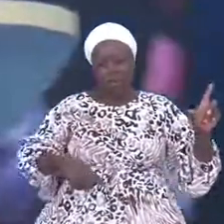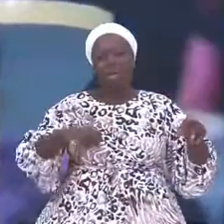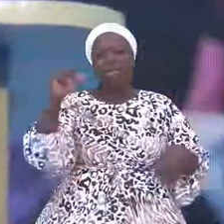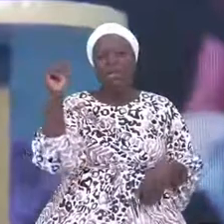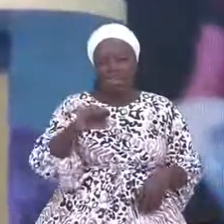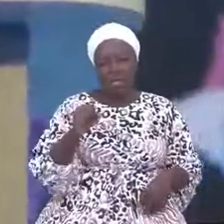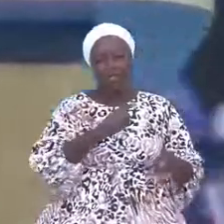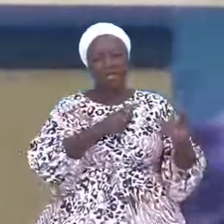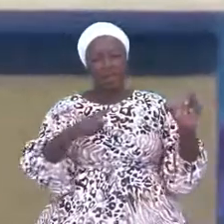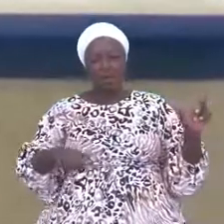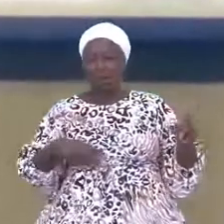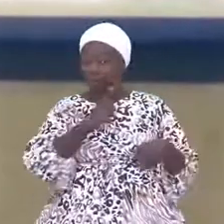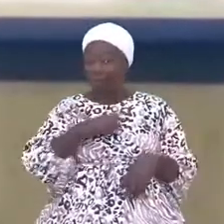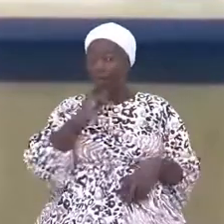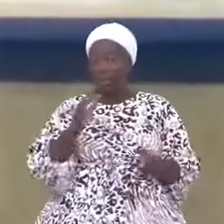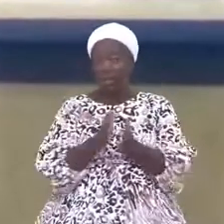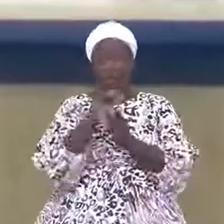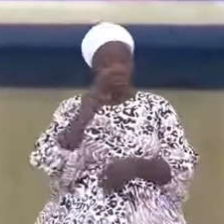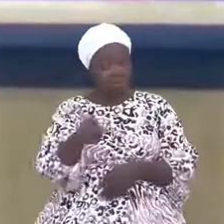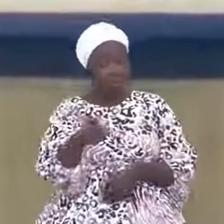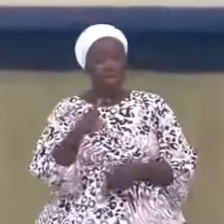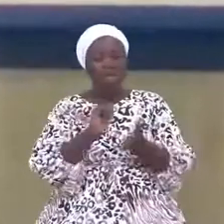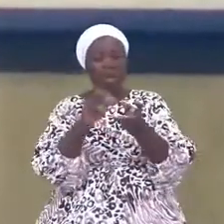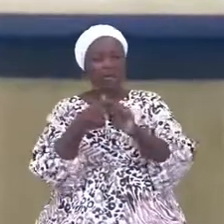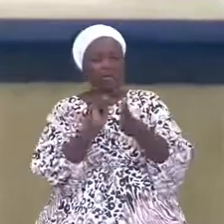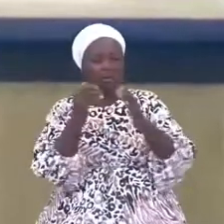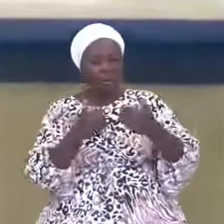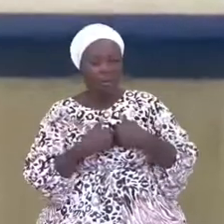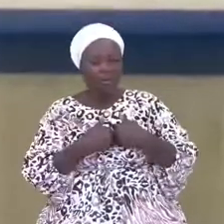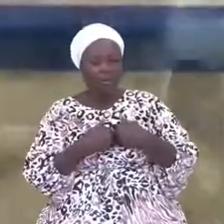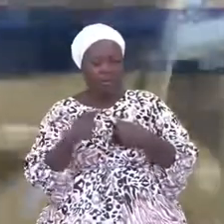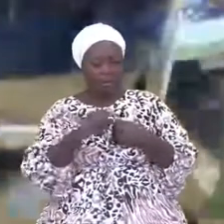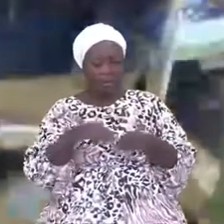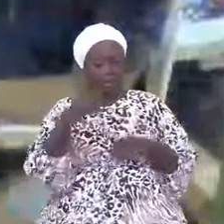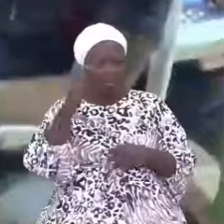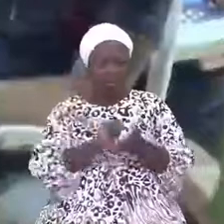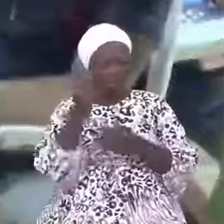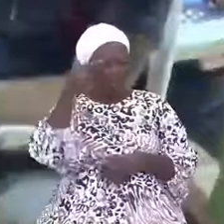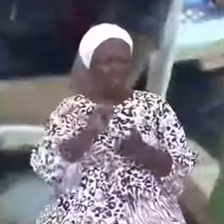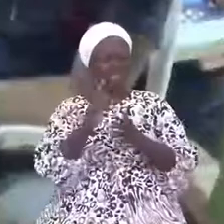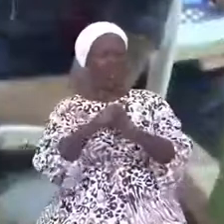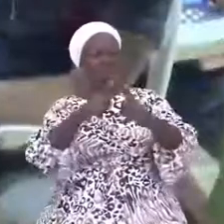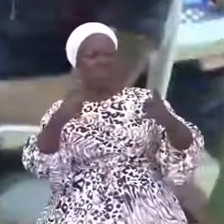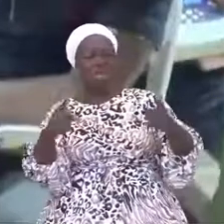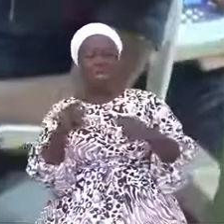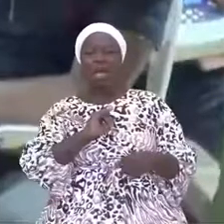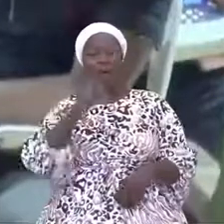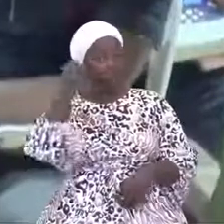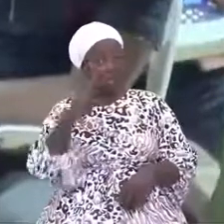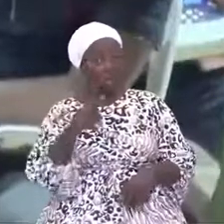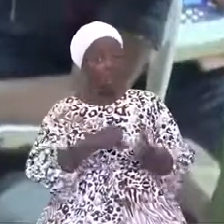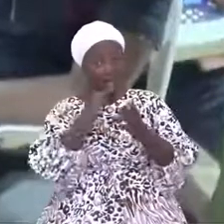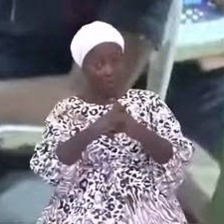Seigneur, lui répondit-il. Oui, Seigneur, le Seigneur te pose le problème que tu as là, que